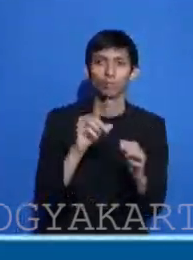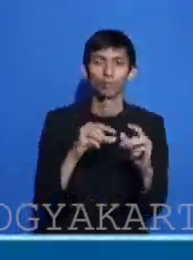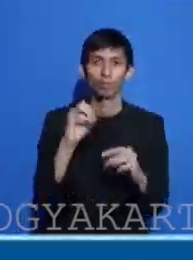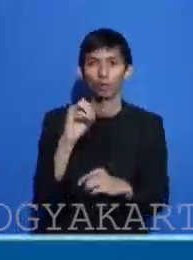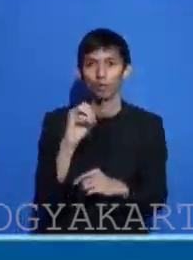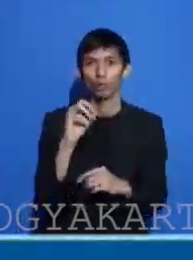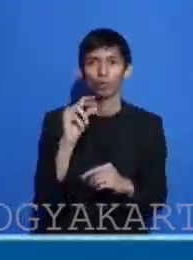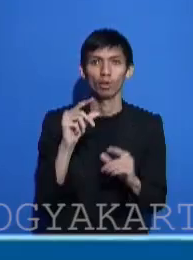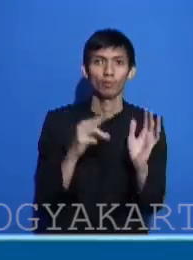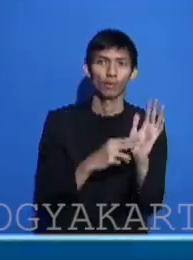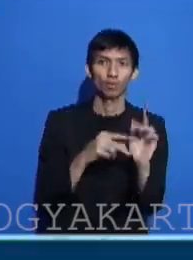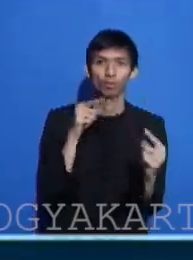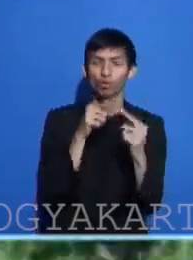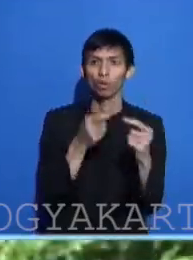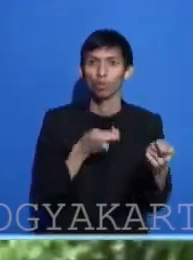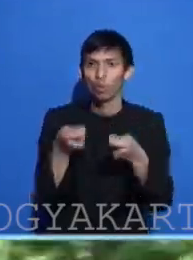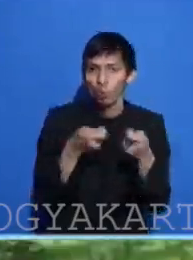supados adalah